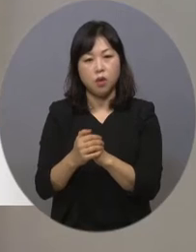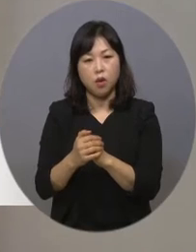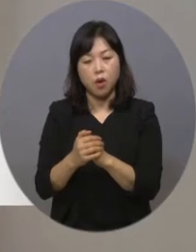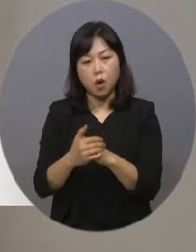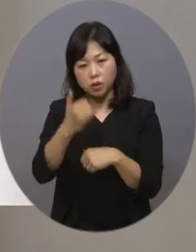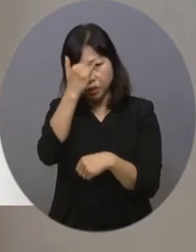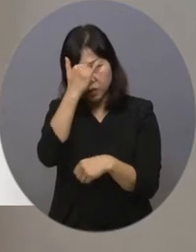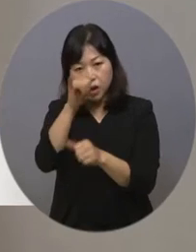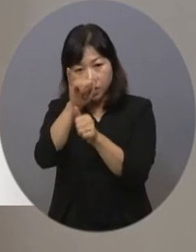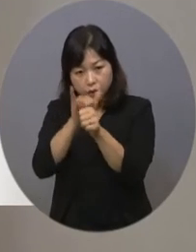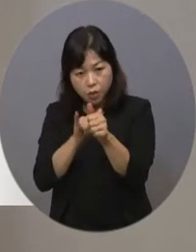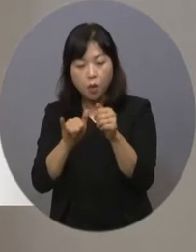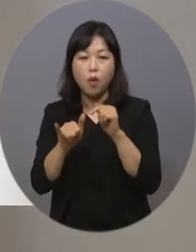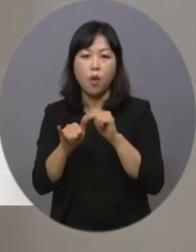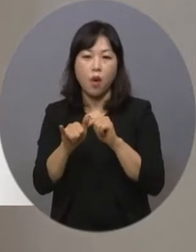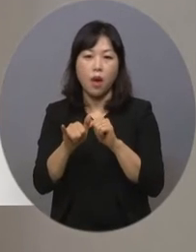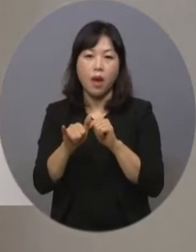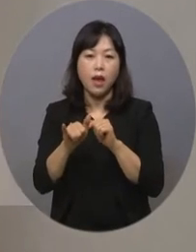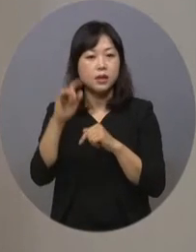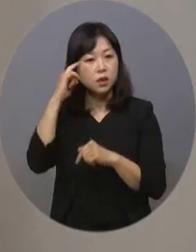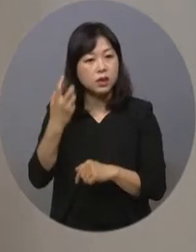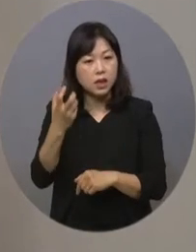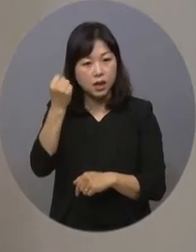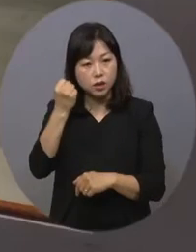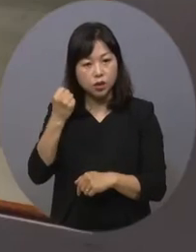기리며 허리춤에 지녔다고 합니다.